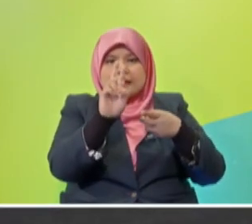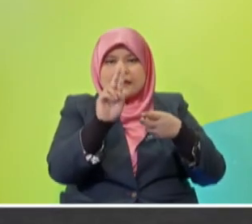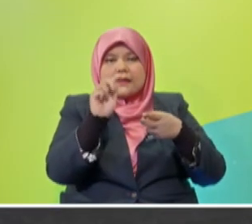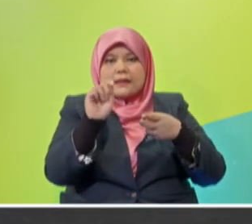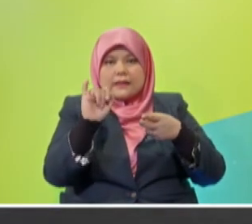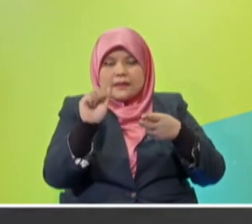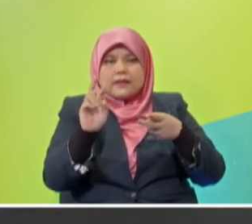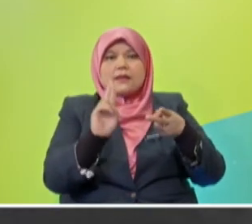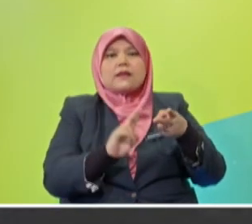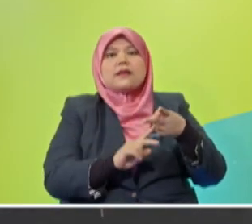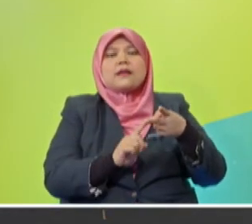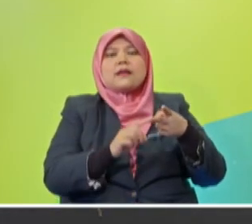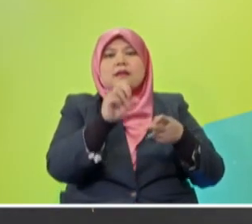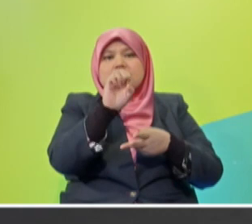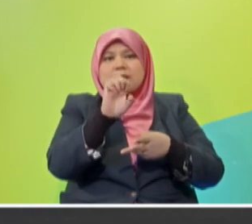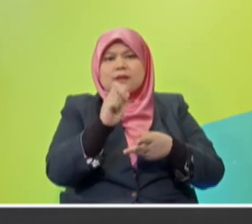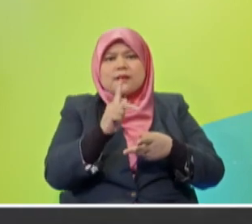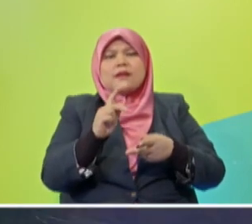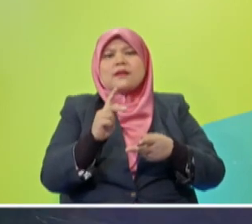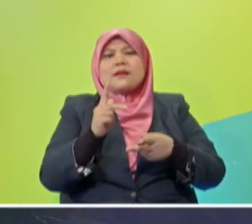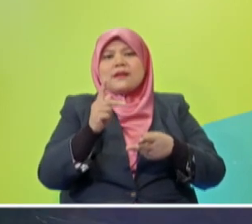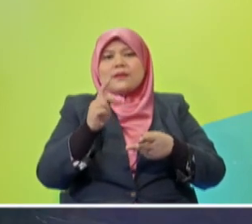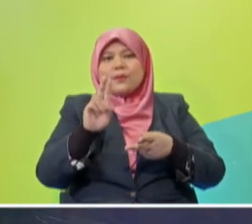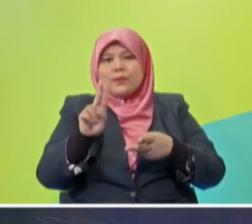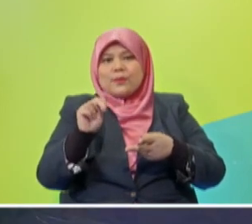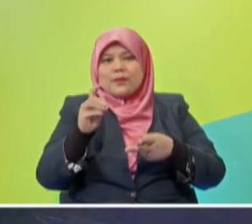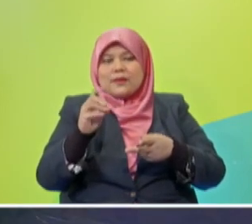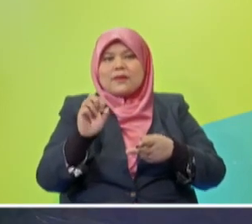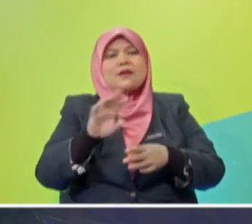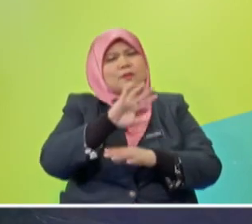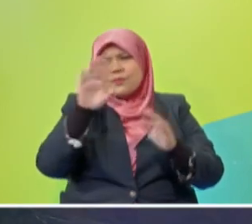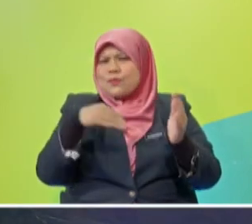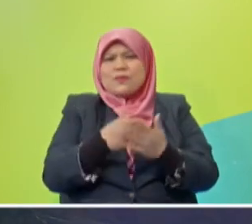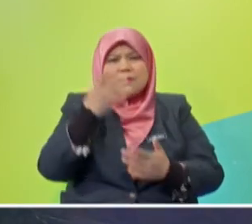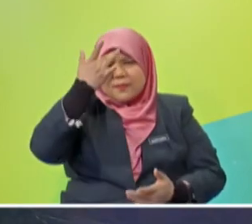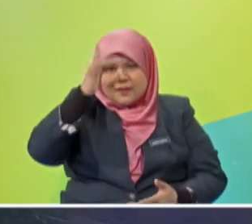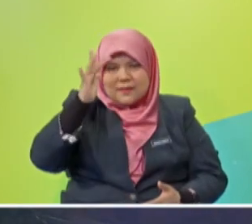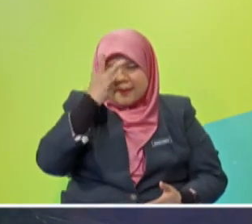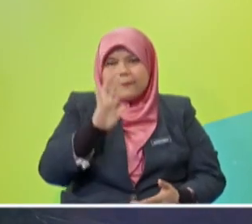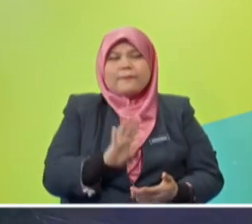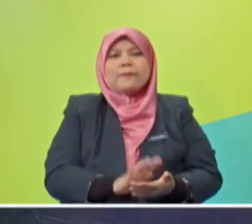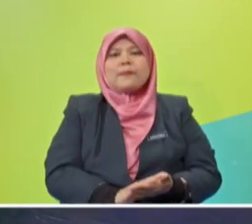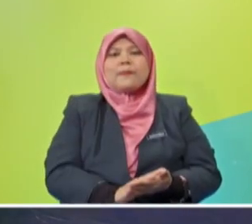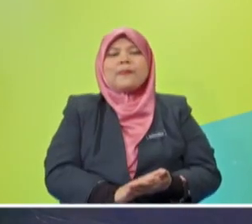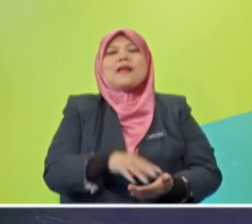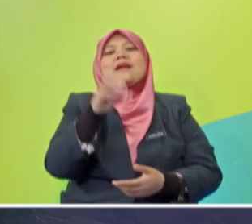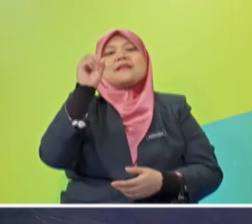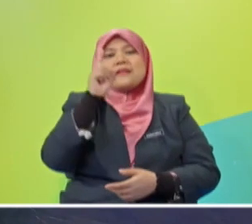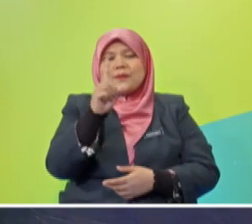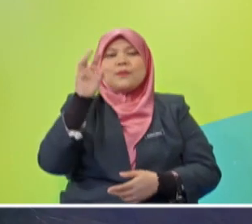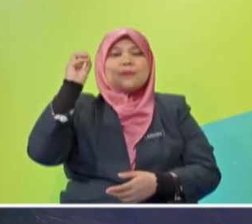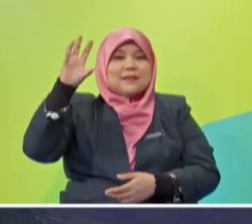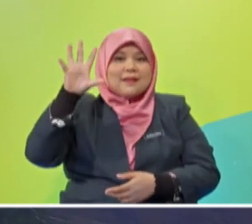sekunder. Bijak-bijak ya anak keramat wangsa. Saya setuju. Jadi berapa bintang untuk Amirah cikgu? Okey, untuk Amirah cikgu bagi satu bintang satu juga.